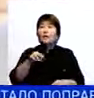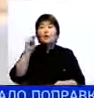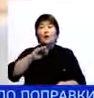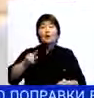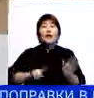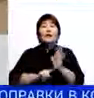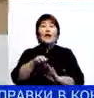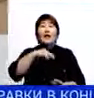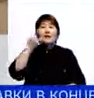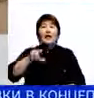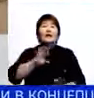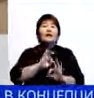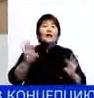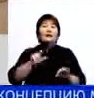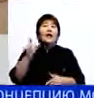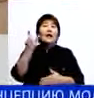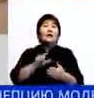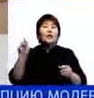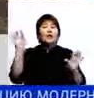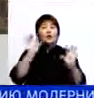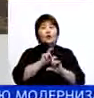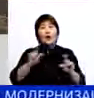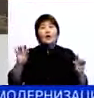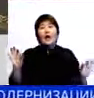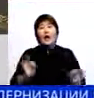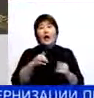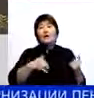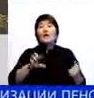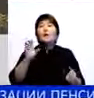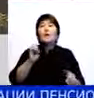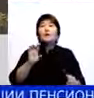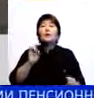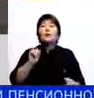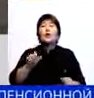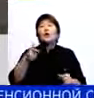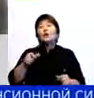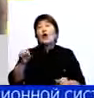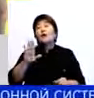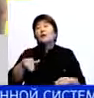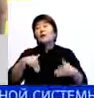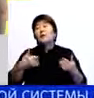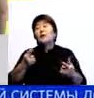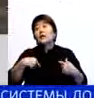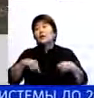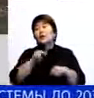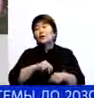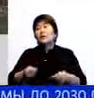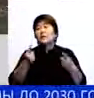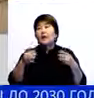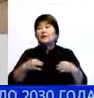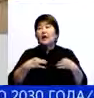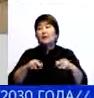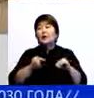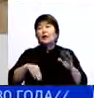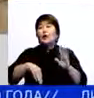ученики начальных классов декламировали стихи. Школьный оркестр исполнил «Кюй Балбыраун». Гульшара Абдыкаликова поздравила коллектив школы с профессиональным